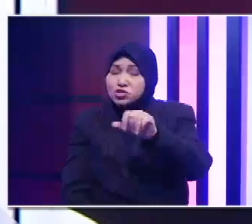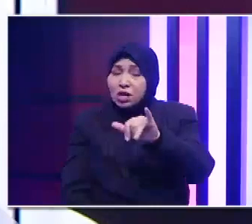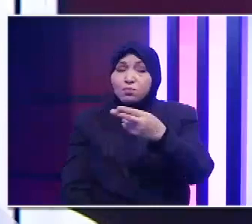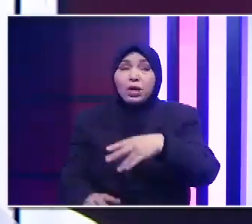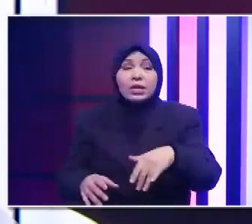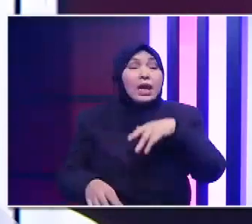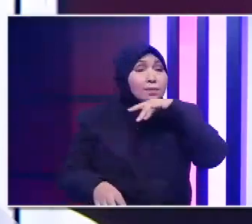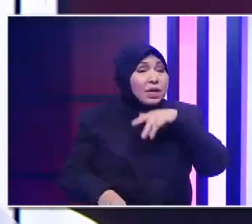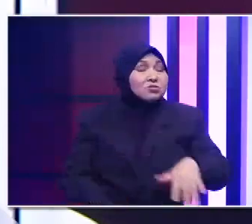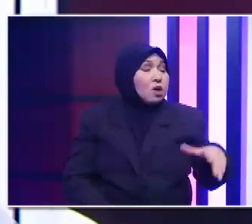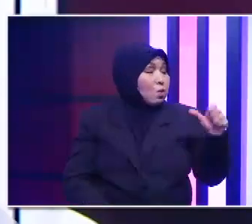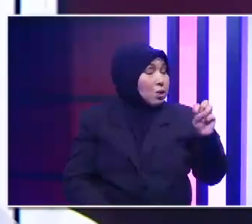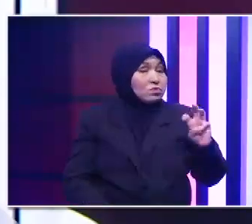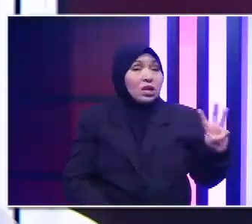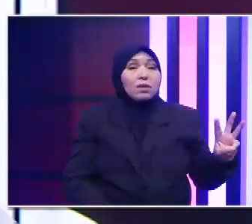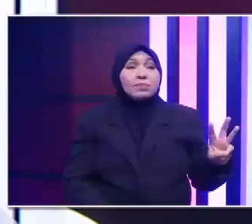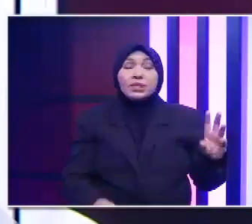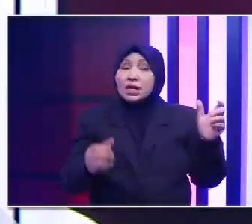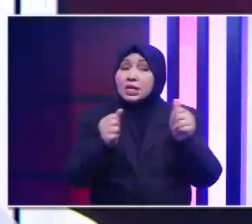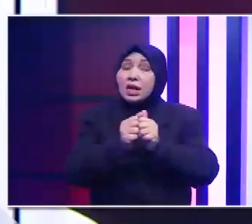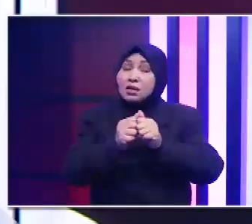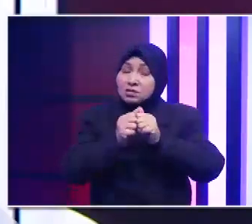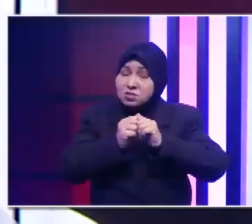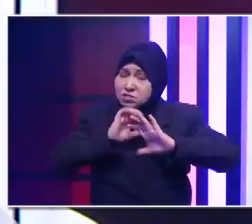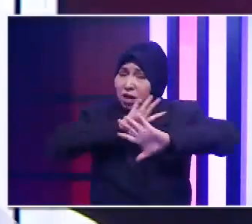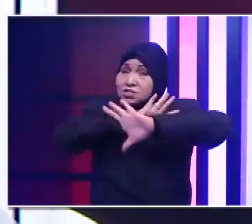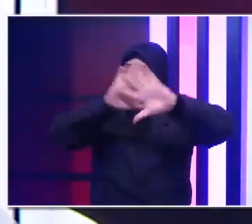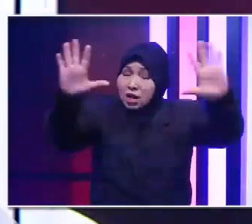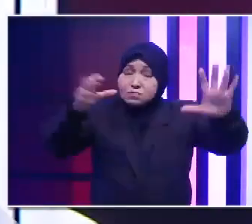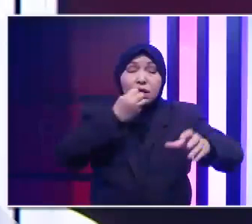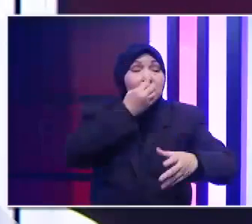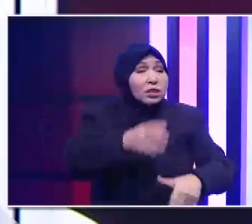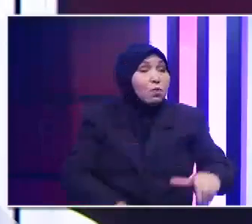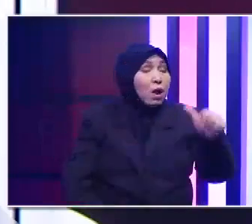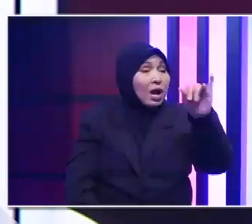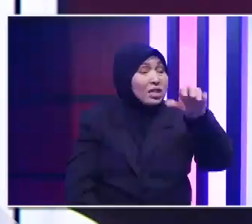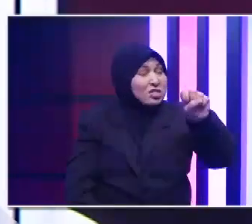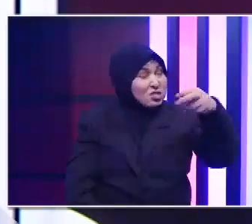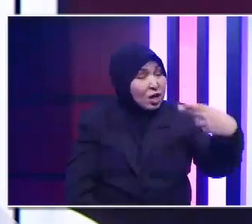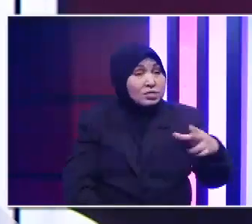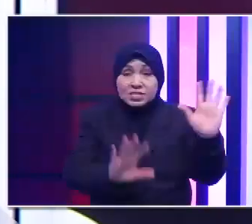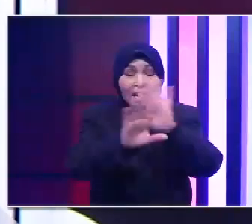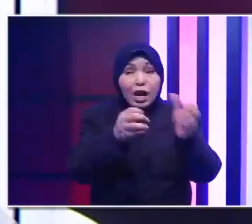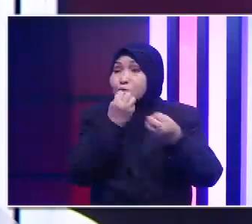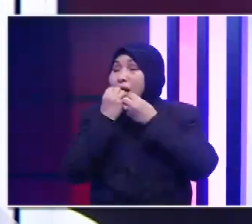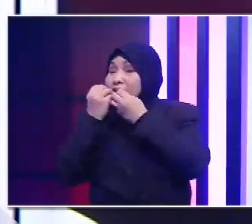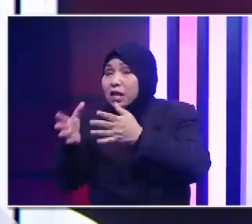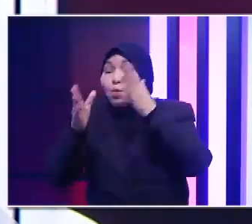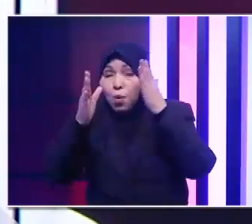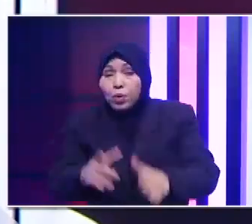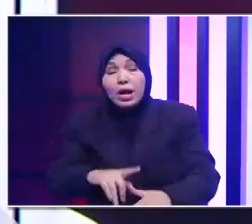ndak bisa mau Nabi Shallallahu Alaihi Wasallam dengan secara jelas memberitahu hapsah supaya jangan bagi tahu orang lain